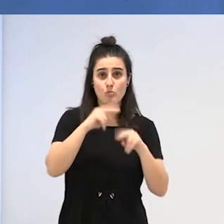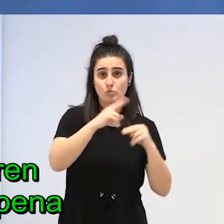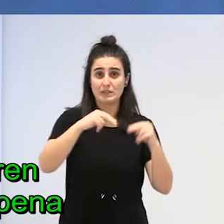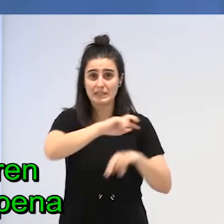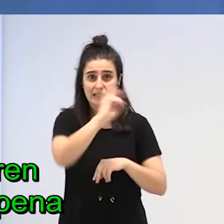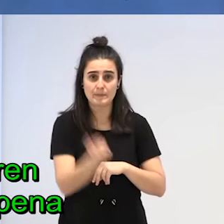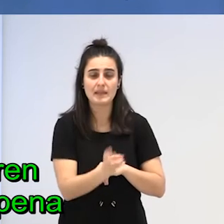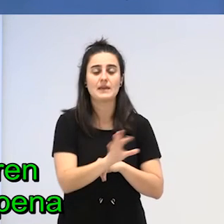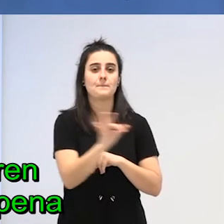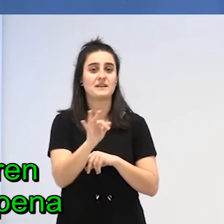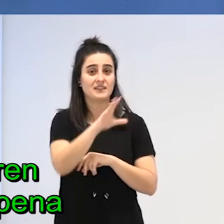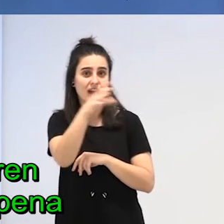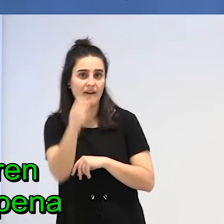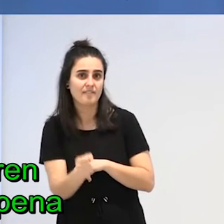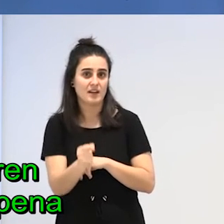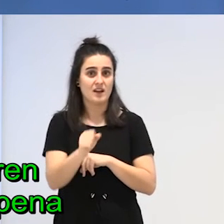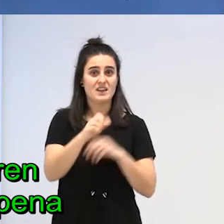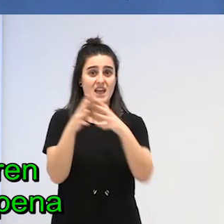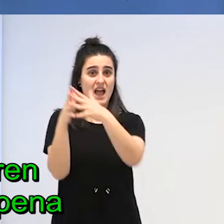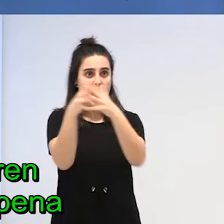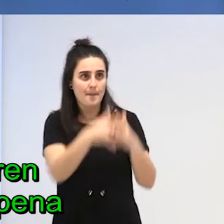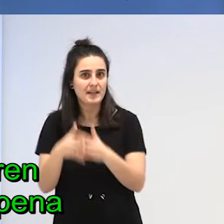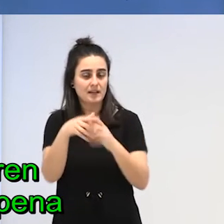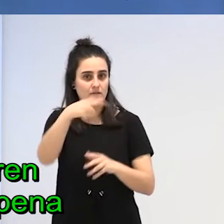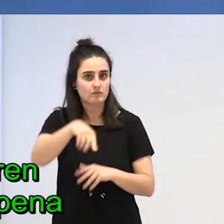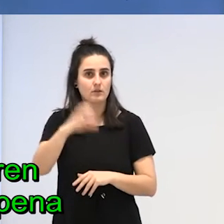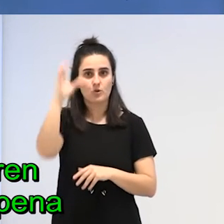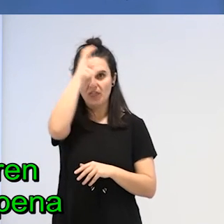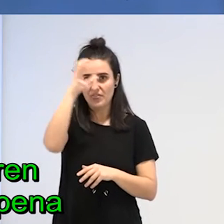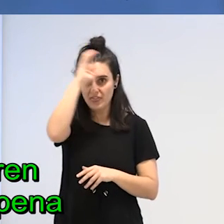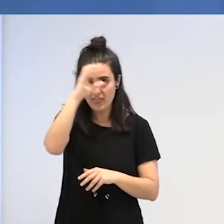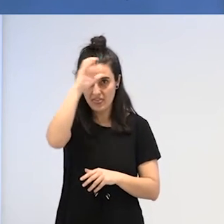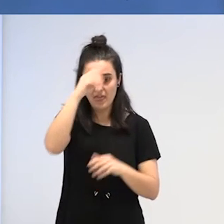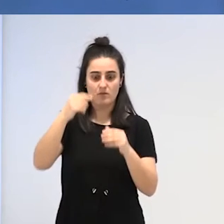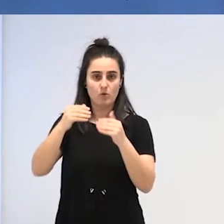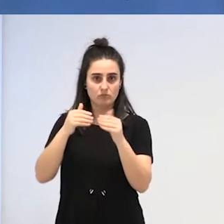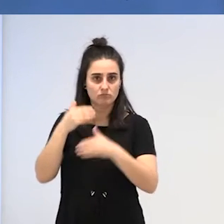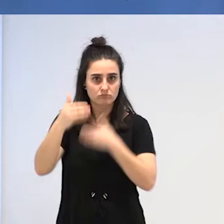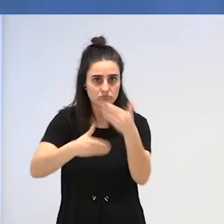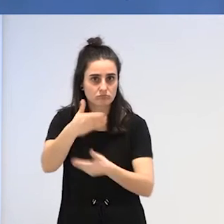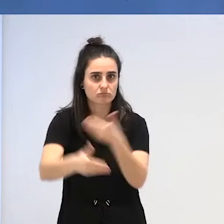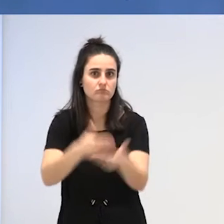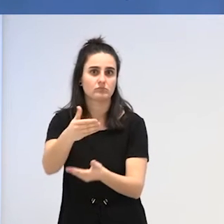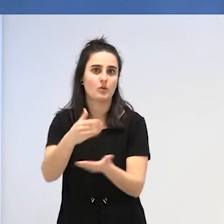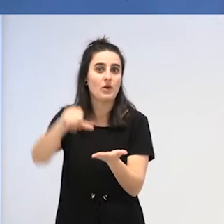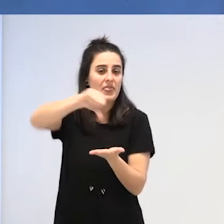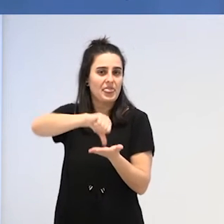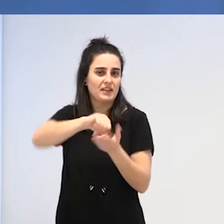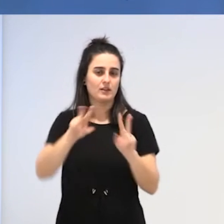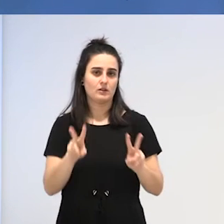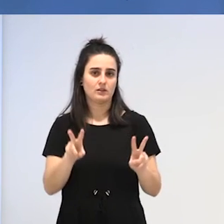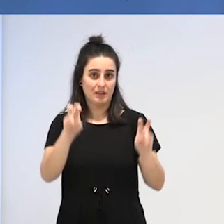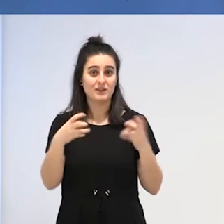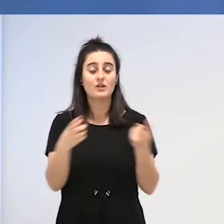amerikarrek zientzia, teknologia eta kulturaren aurrerapenari egiten dioten ekarpena erdian kokatzen du eta